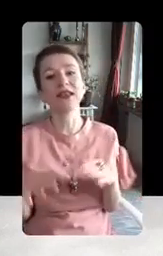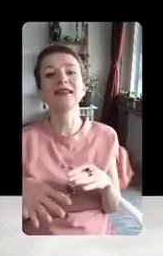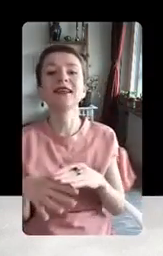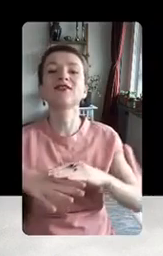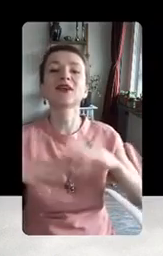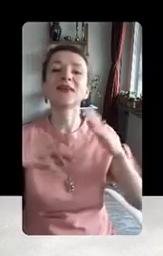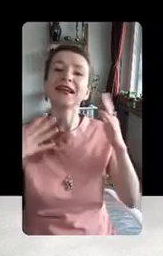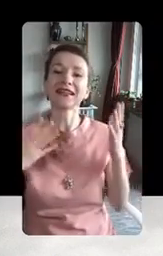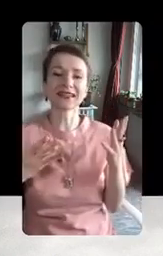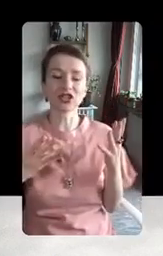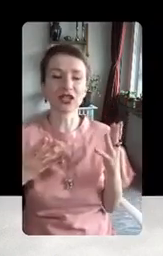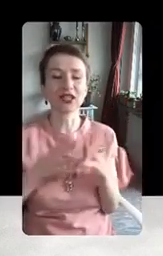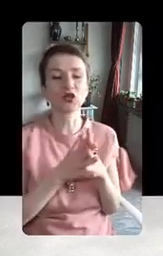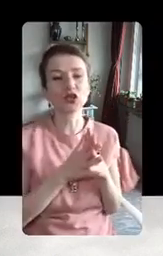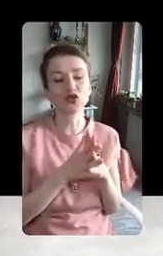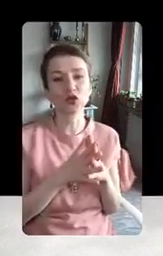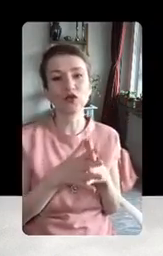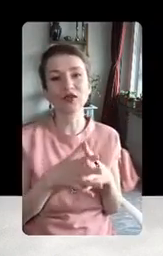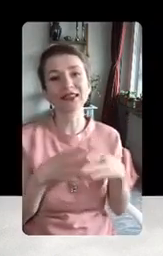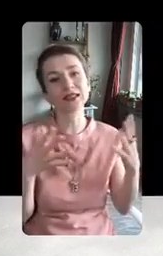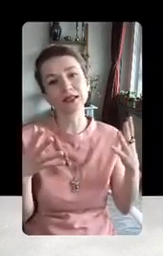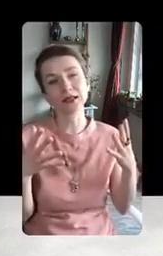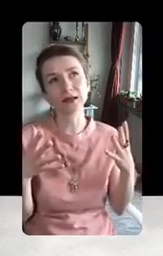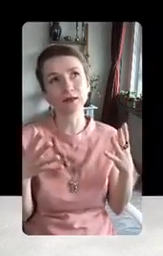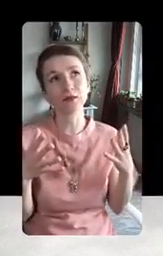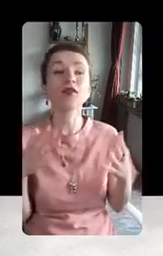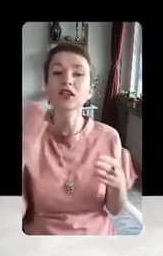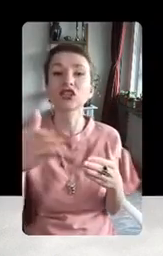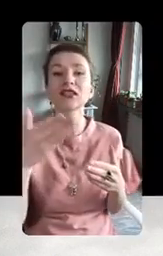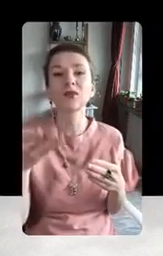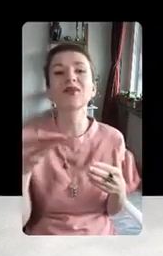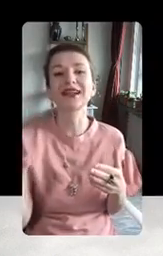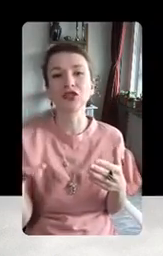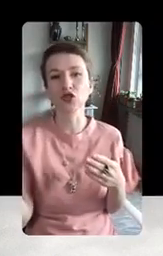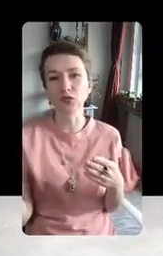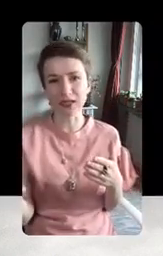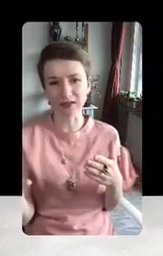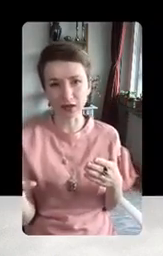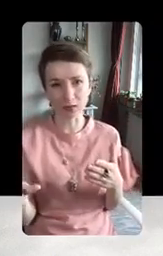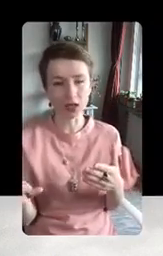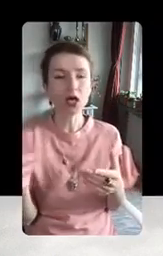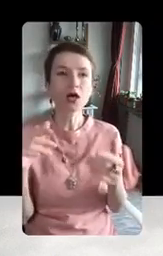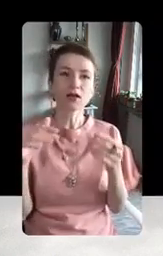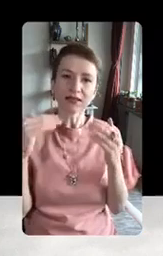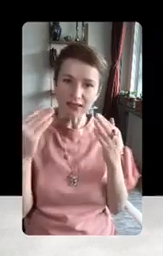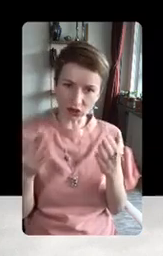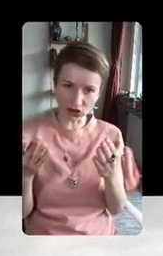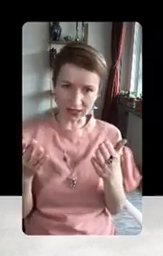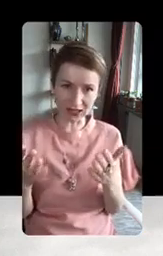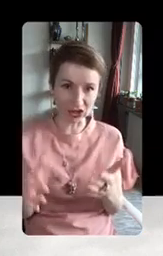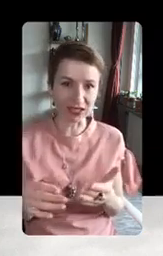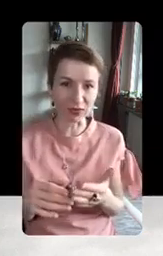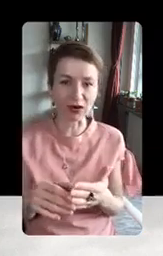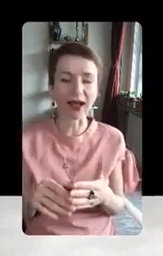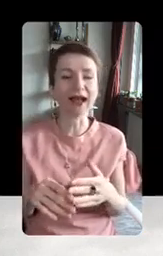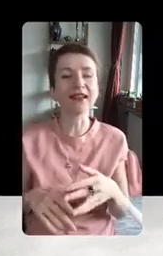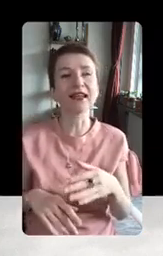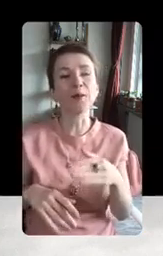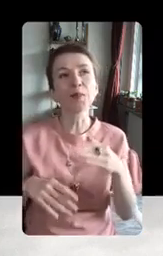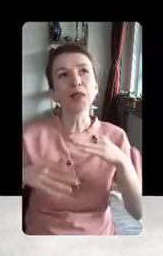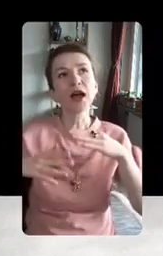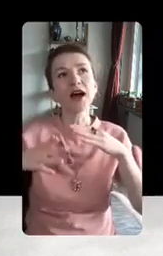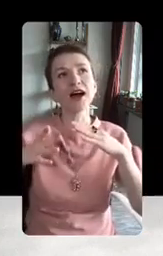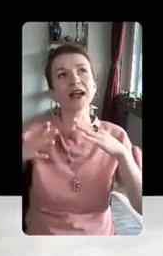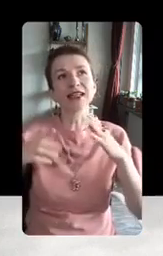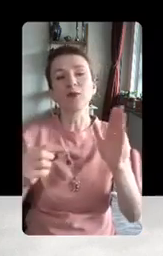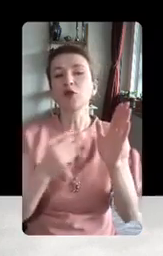большинство людей не оформляет отношения, то есть живут в открытых, в гражданском браке, то, что мы называем. Технический гражданский брак —